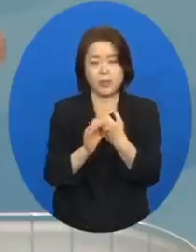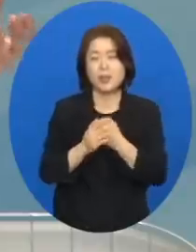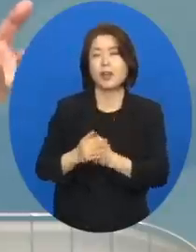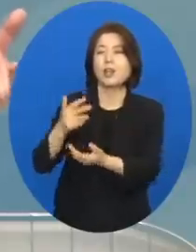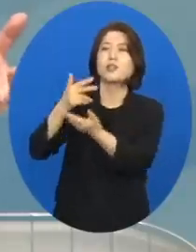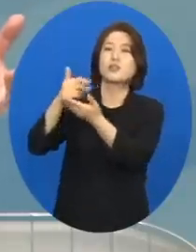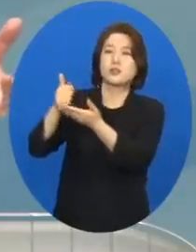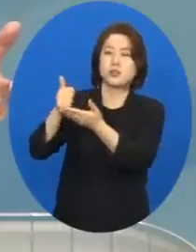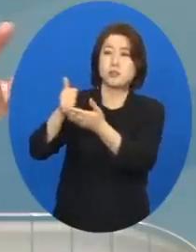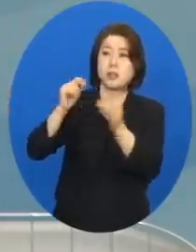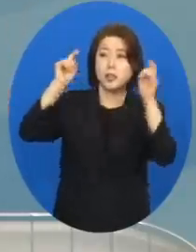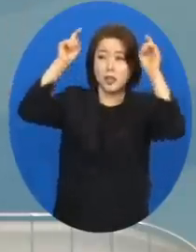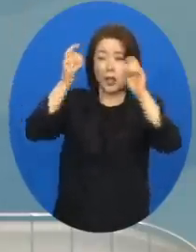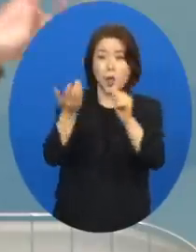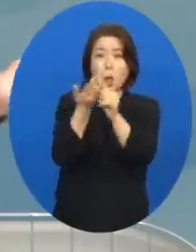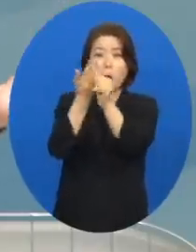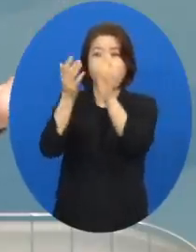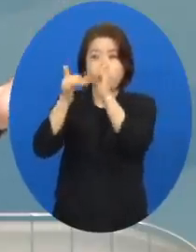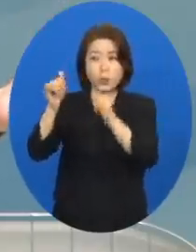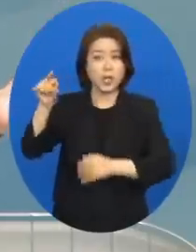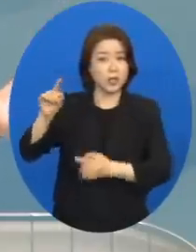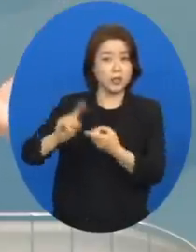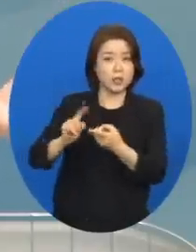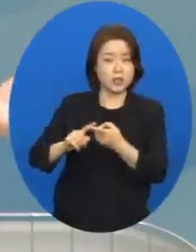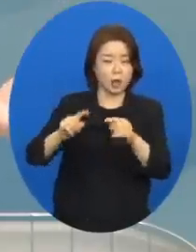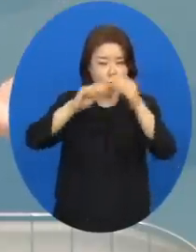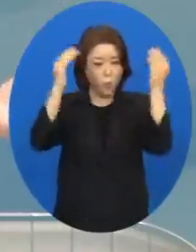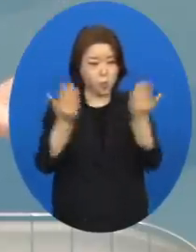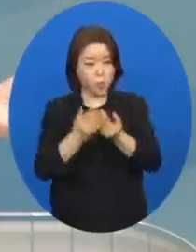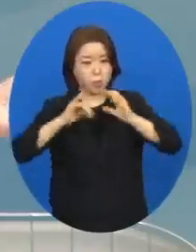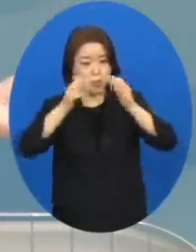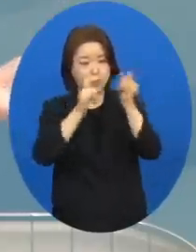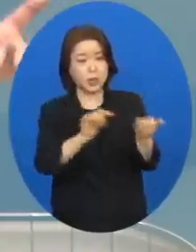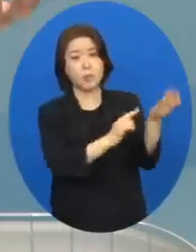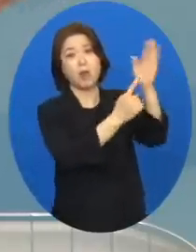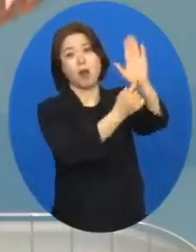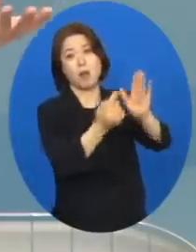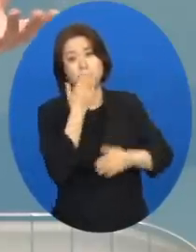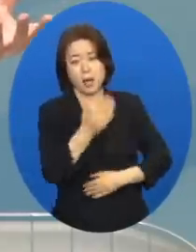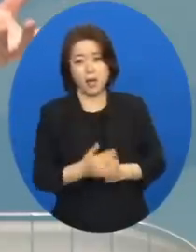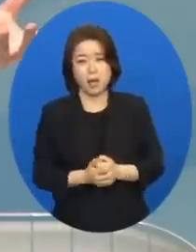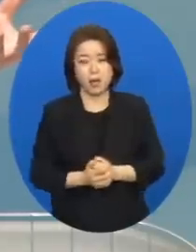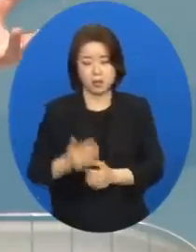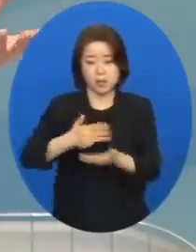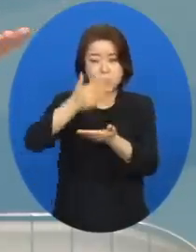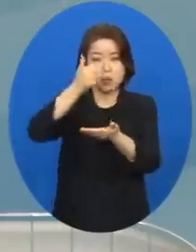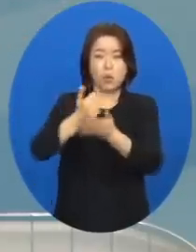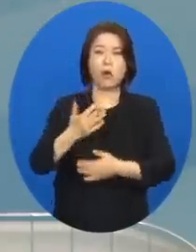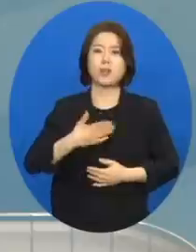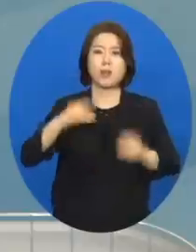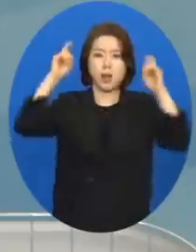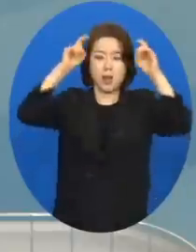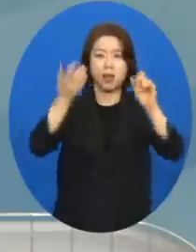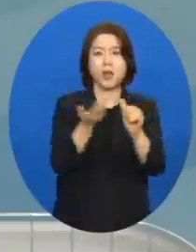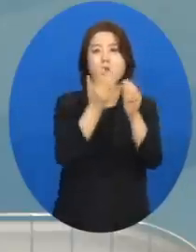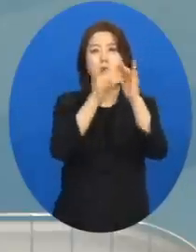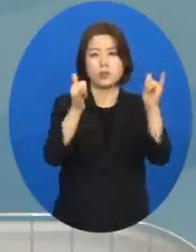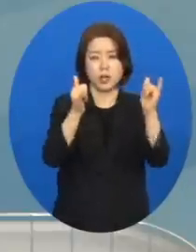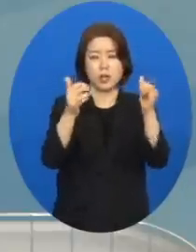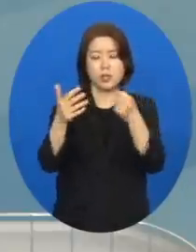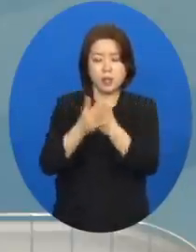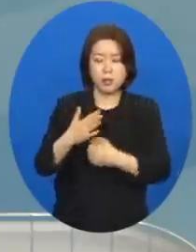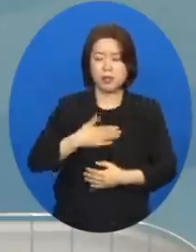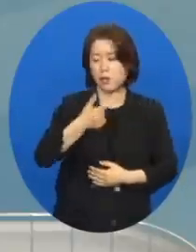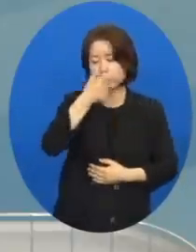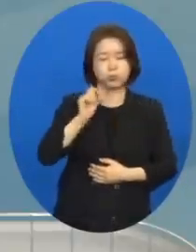주님이 목자이신 것이 온 세상 사람들에게 드러나게 됩니다. 여호와는 나의 목자시니 내게 부족함이